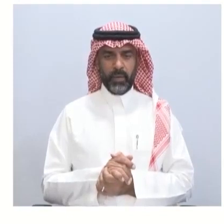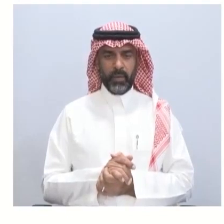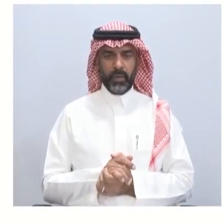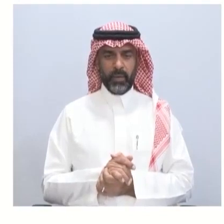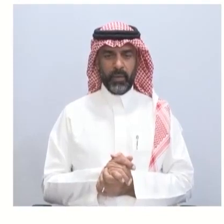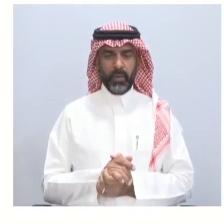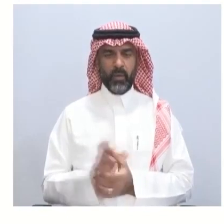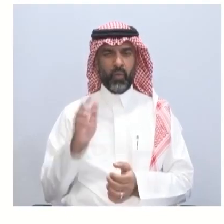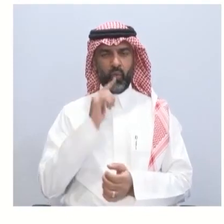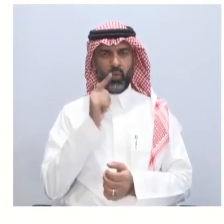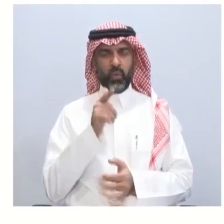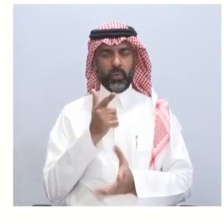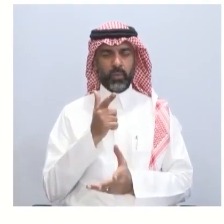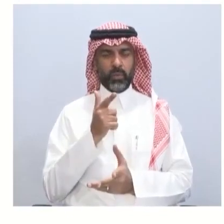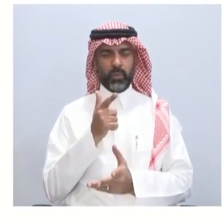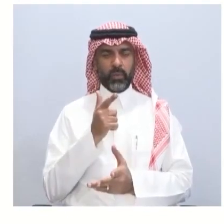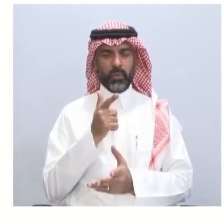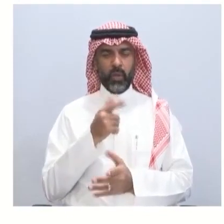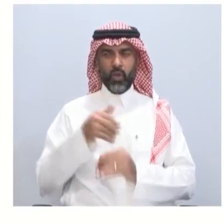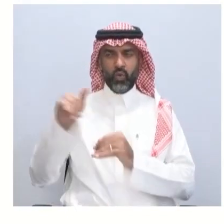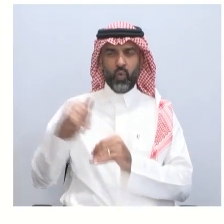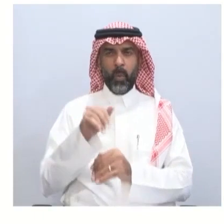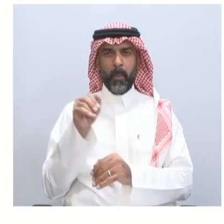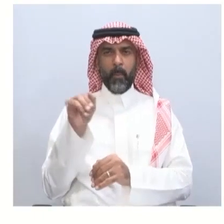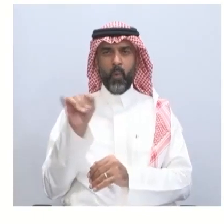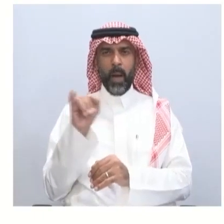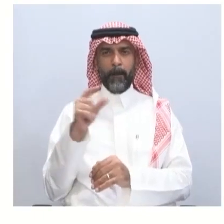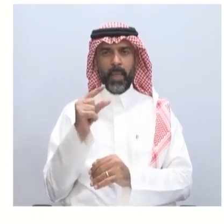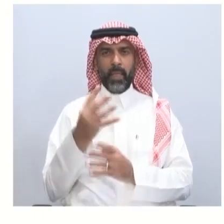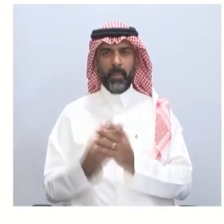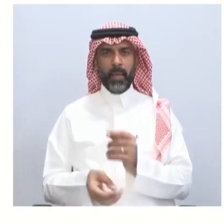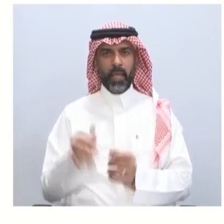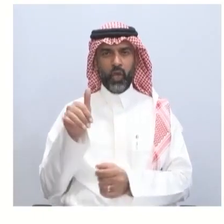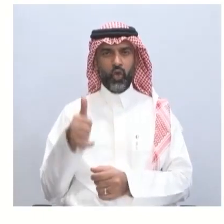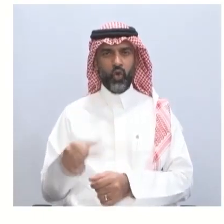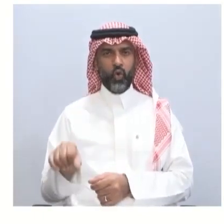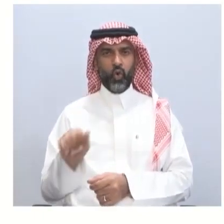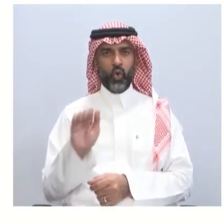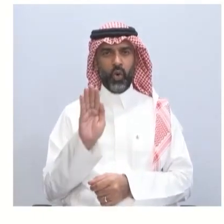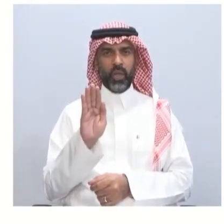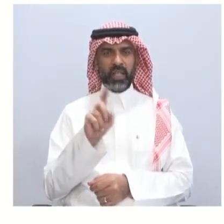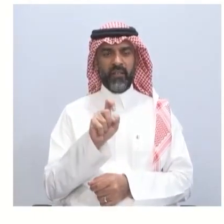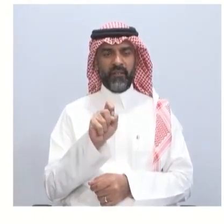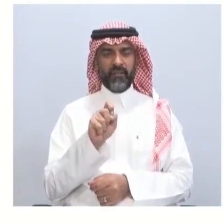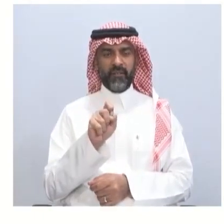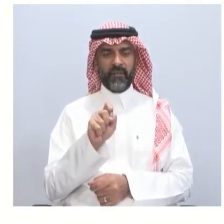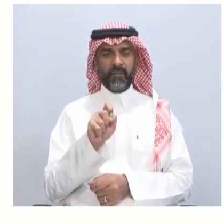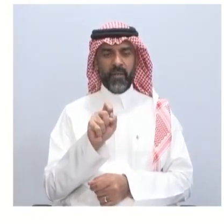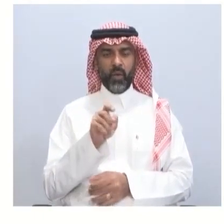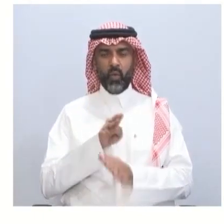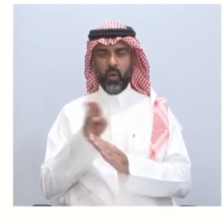ابن حوقل وصادف ذلك دخول محمد بن يوسف الحسني اليضر